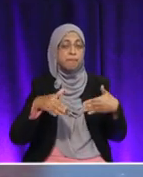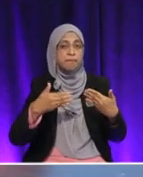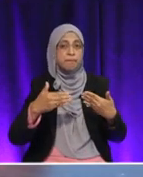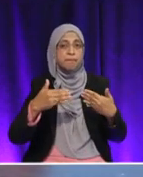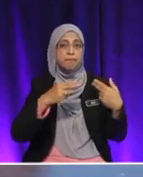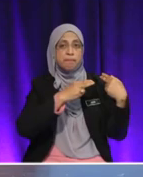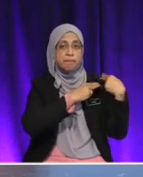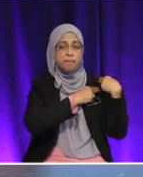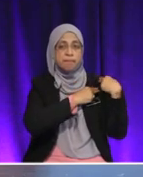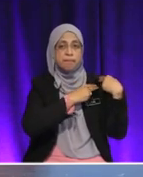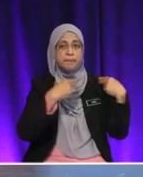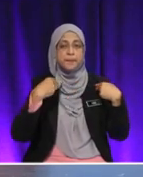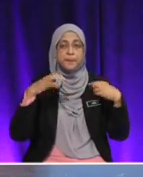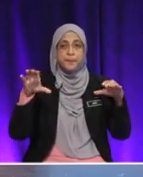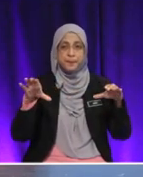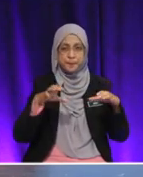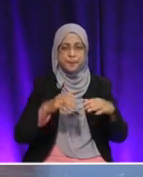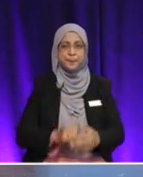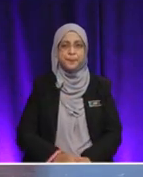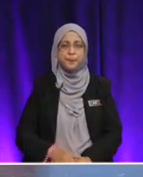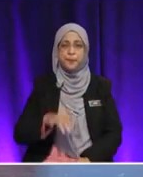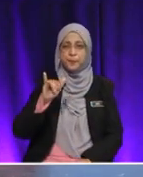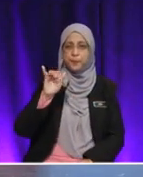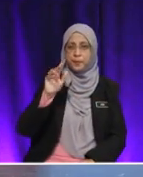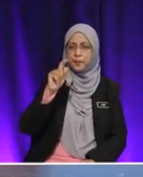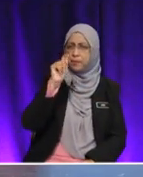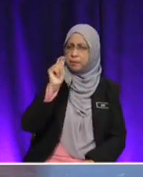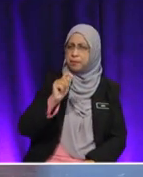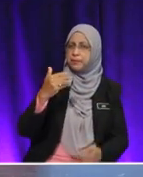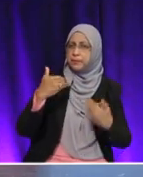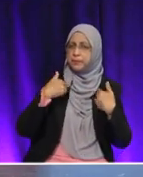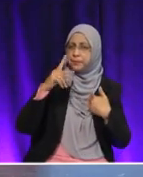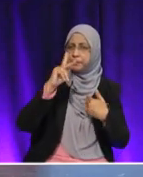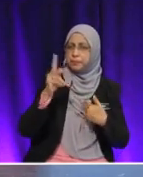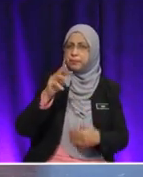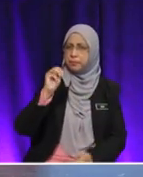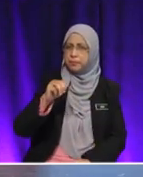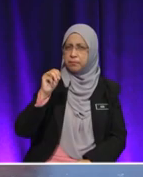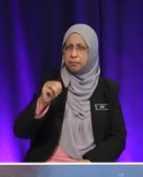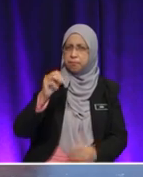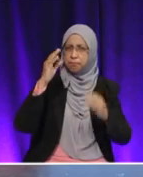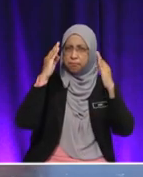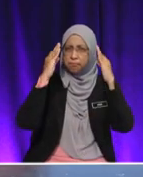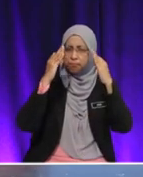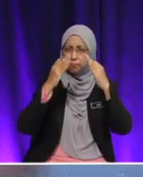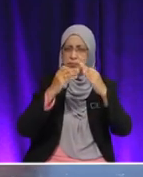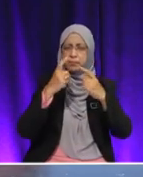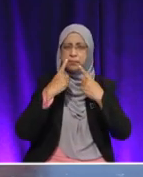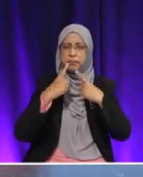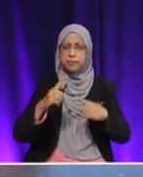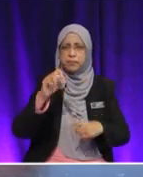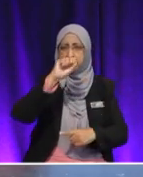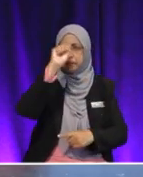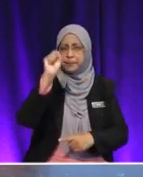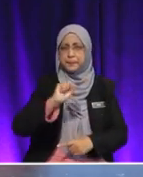dan tanggung jawab kalau saya boleh bertanya adakah murid-murid akan perlu memberi fokus bagi menjawab soal dan pemeriksaan bagi